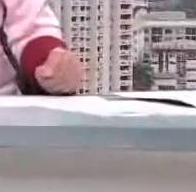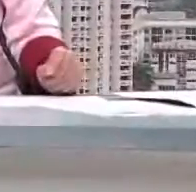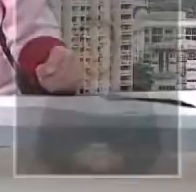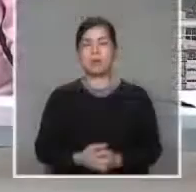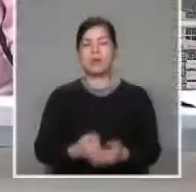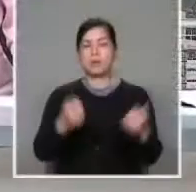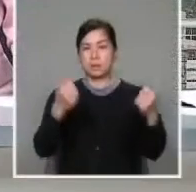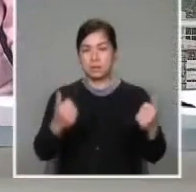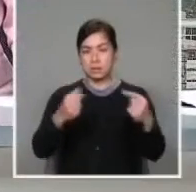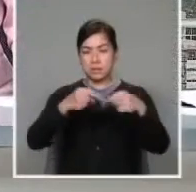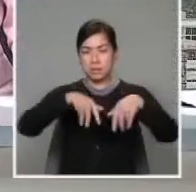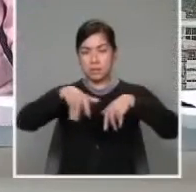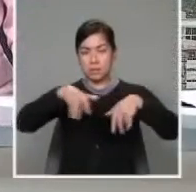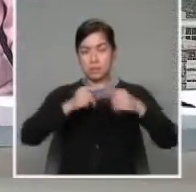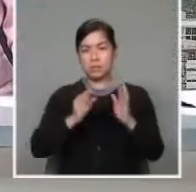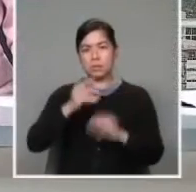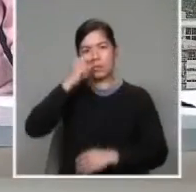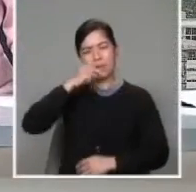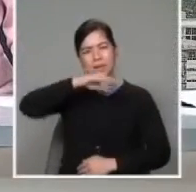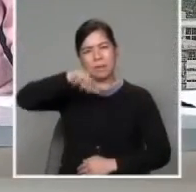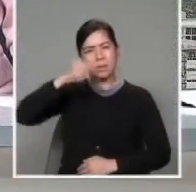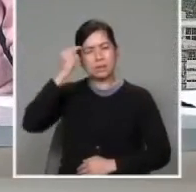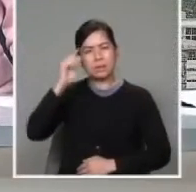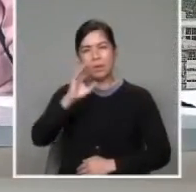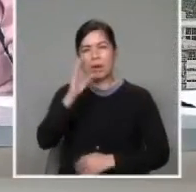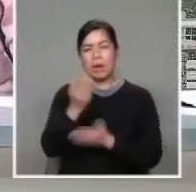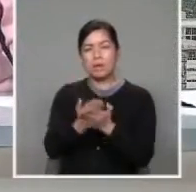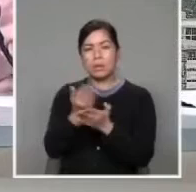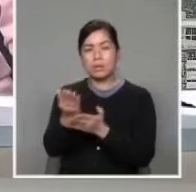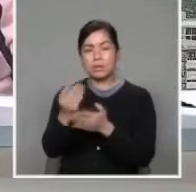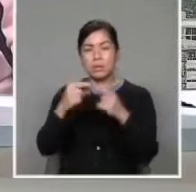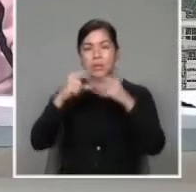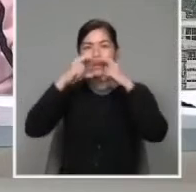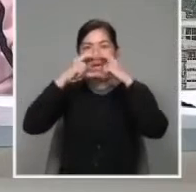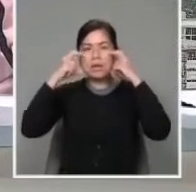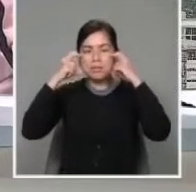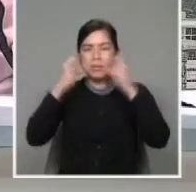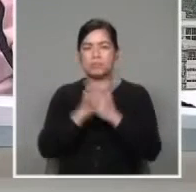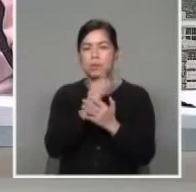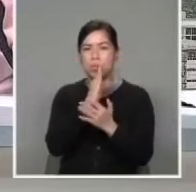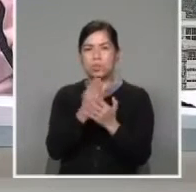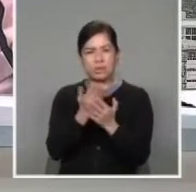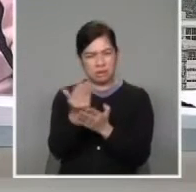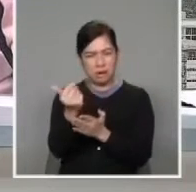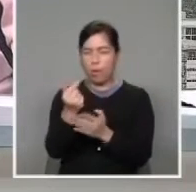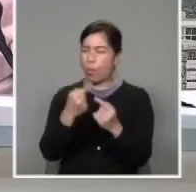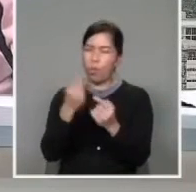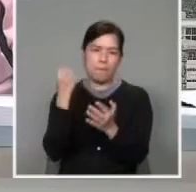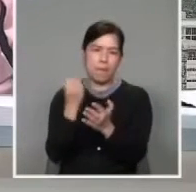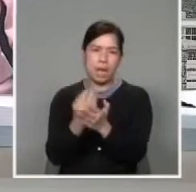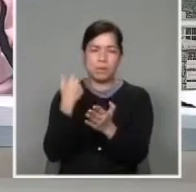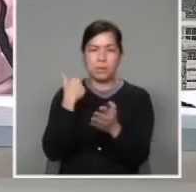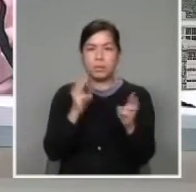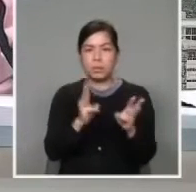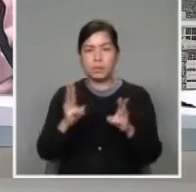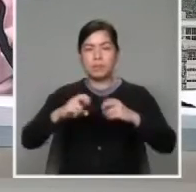ในจังหวัดนี้นะครับที่หลายคนกำลังมองหาหน้ากากอนามัยนะครับคือแค่จะหาซื้อก็ว่ายากแล้วถ้าหาซื้อได้ราคามันก็แพงใช่ไหมครับเพื่อแก้ไ